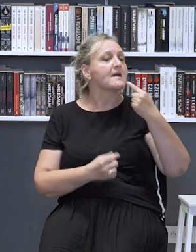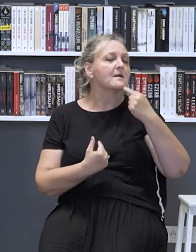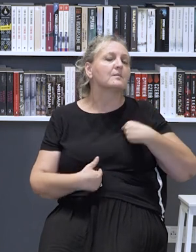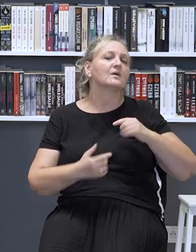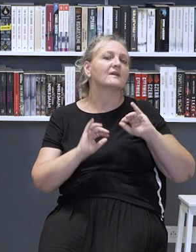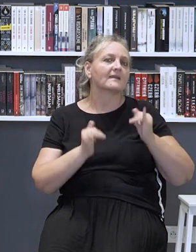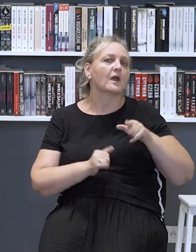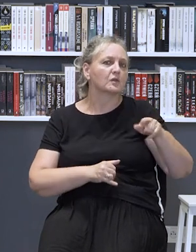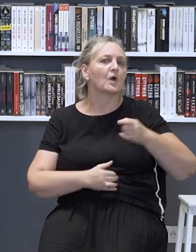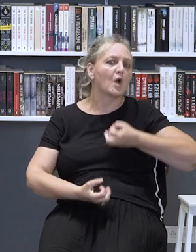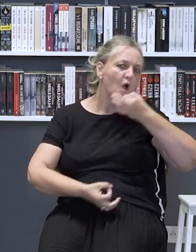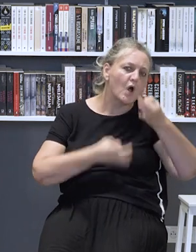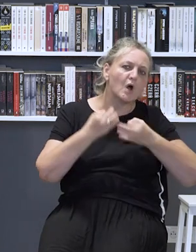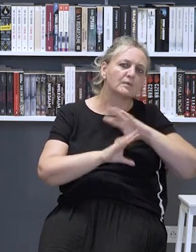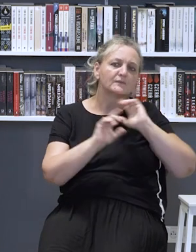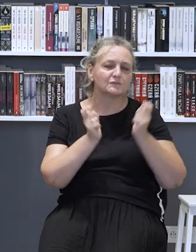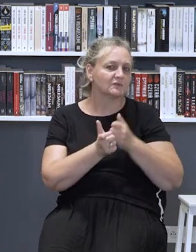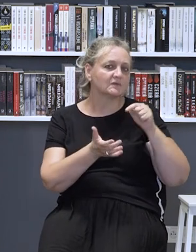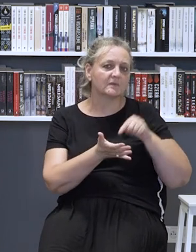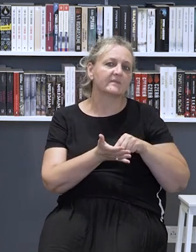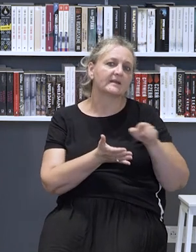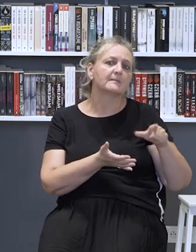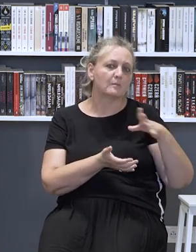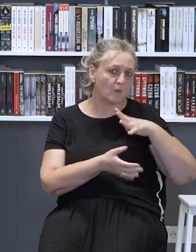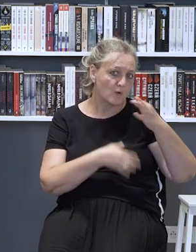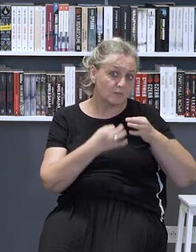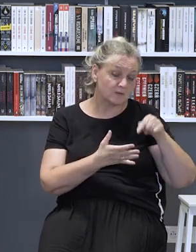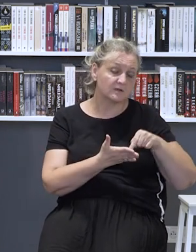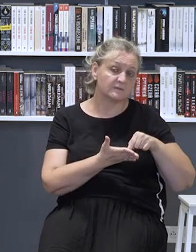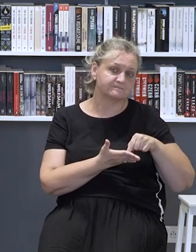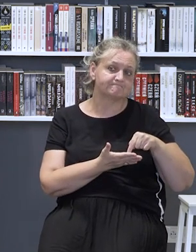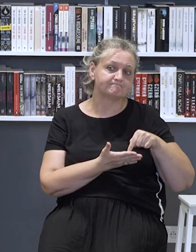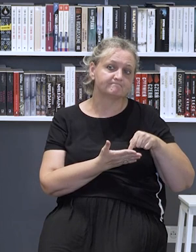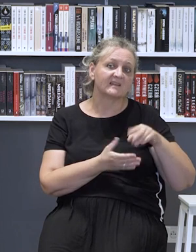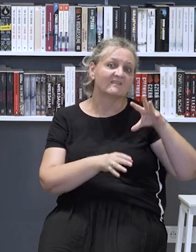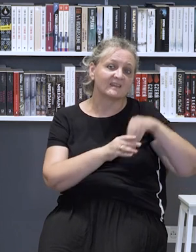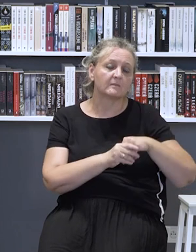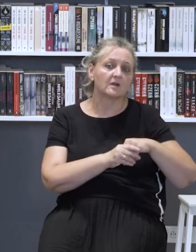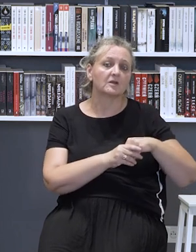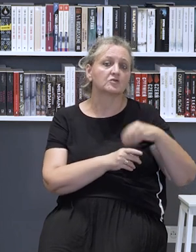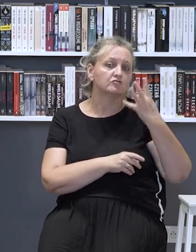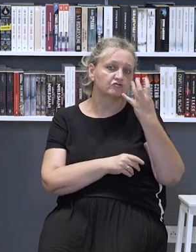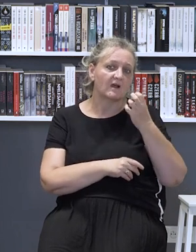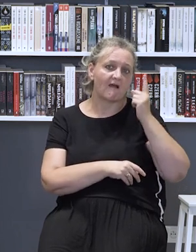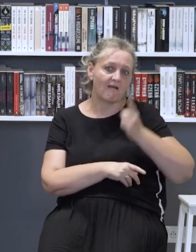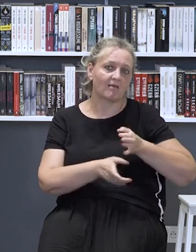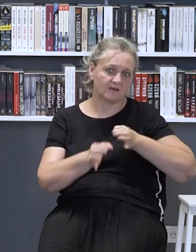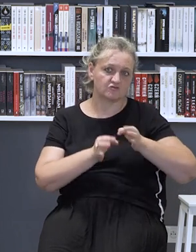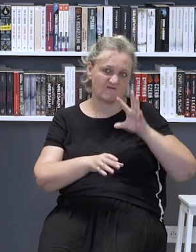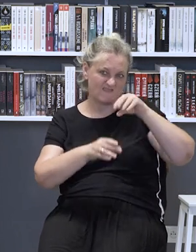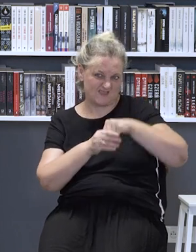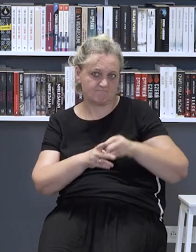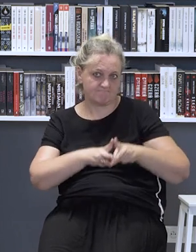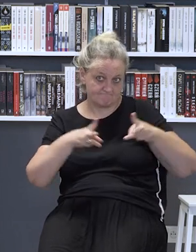bo to jest taka powieść, która, no już wspomniałyśmy o tym, że ona obejmuje 400 lat historii.